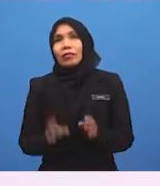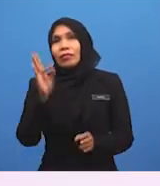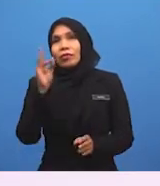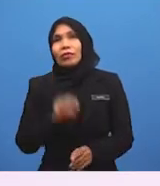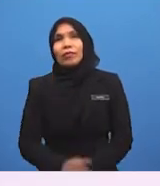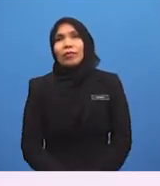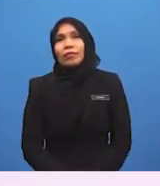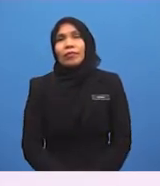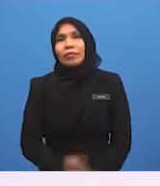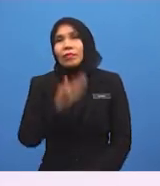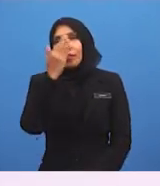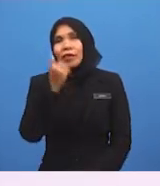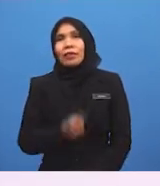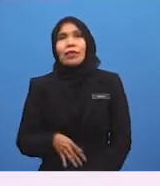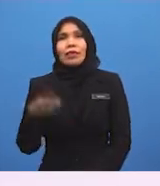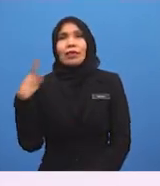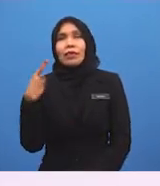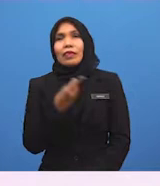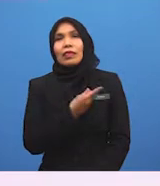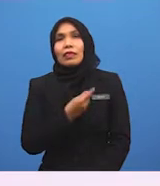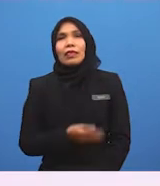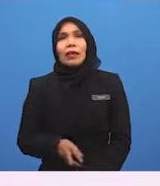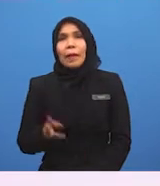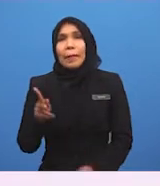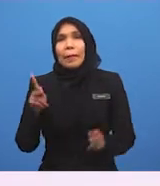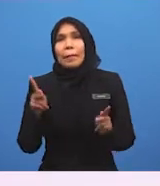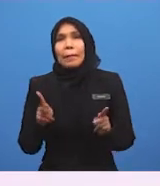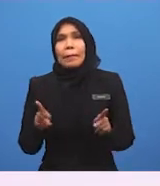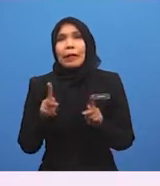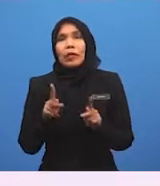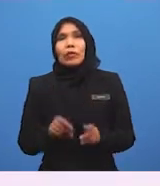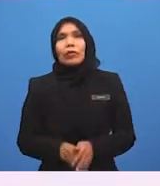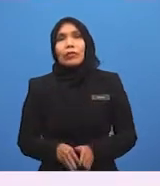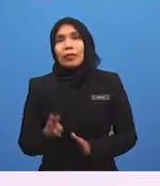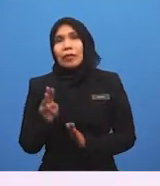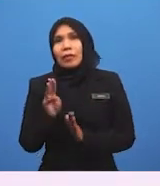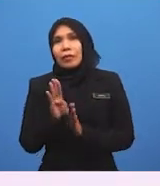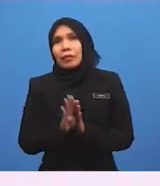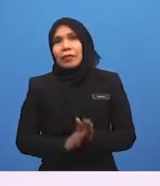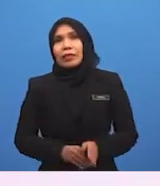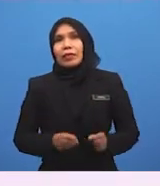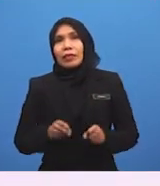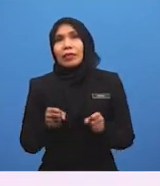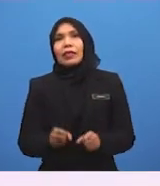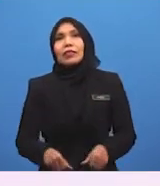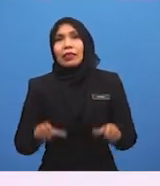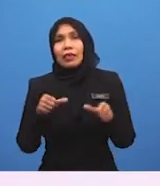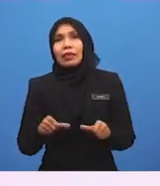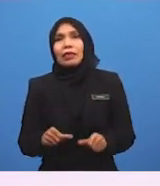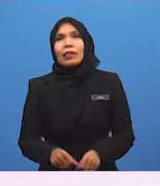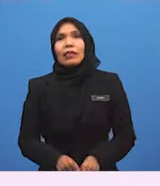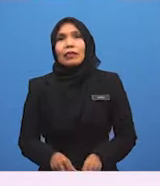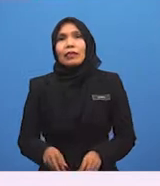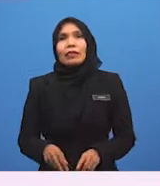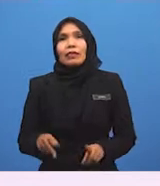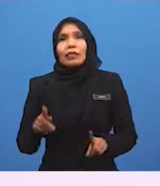Mengapakah kita perlu bersikap adil terhadap jiran? A. Mewujudkan